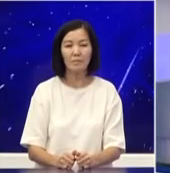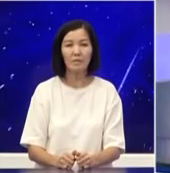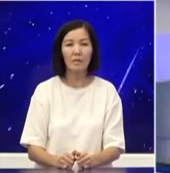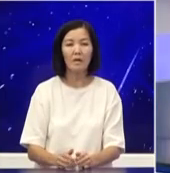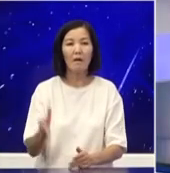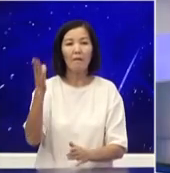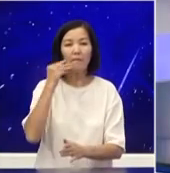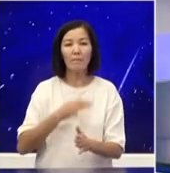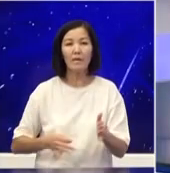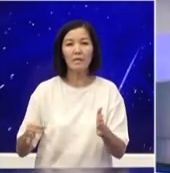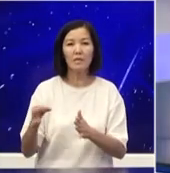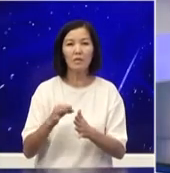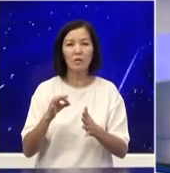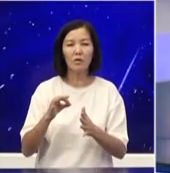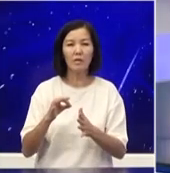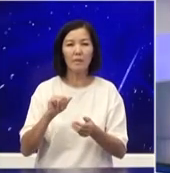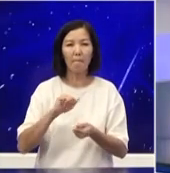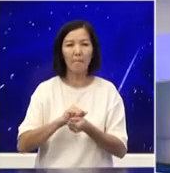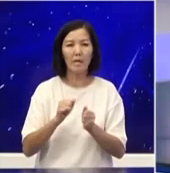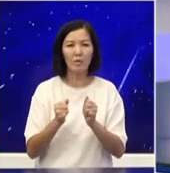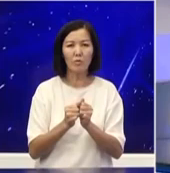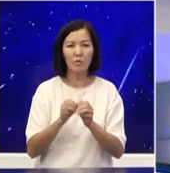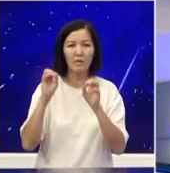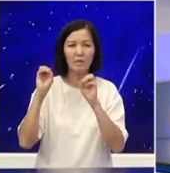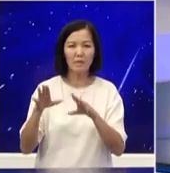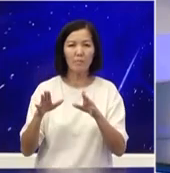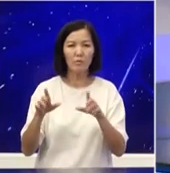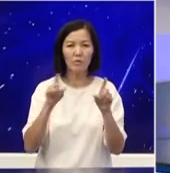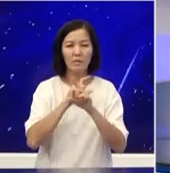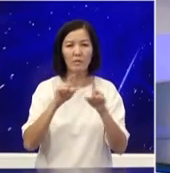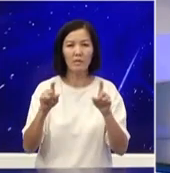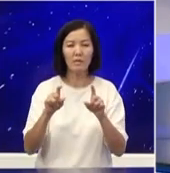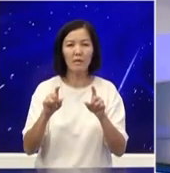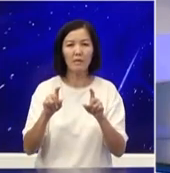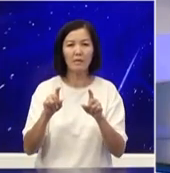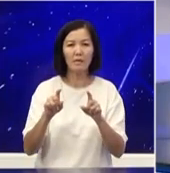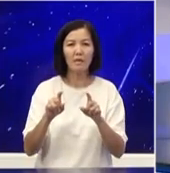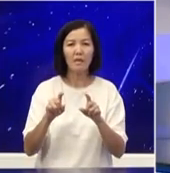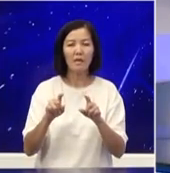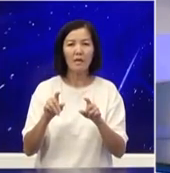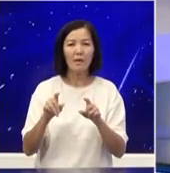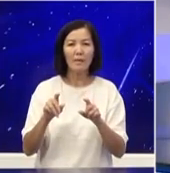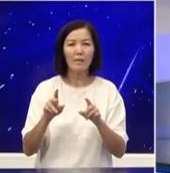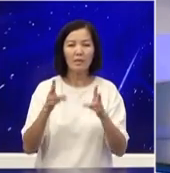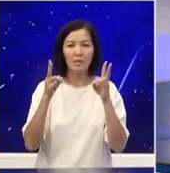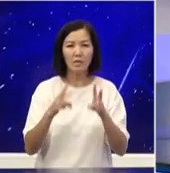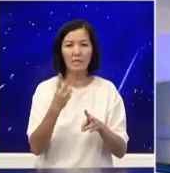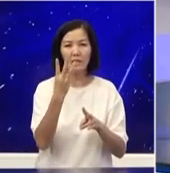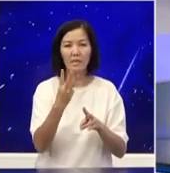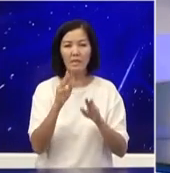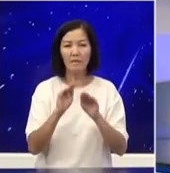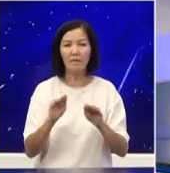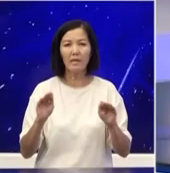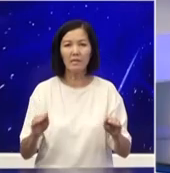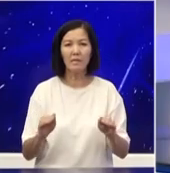В Алматинской области бетонной плитой в заброшенном здании придавило 3 детей. Двое из них 2004 и